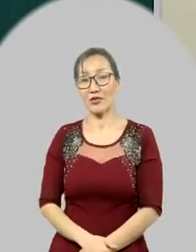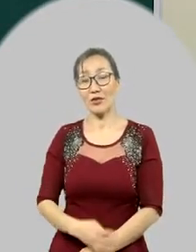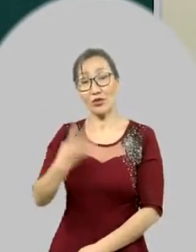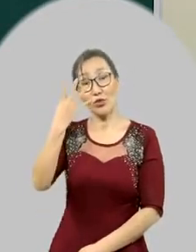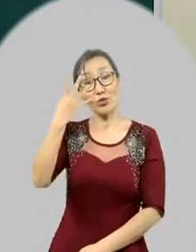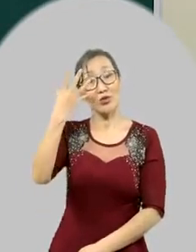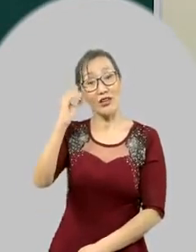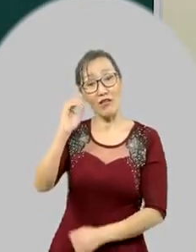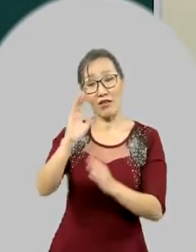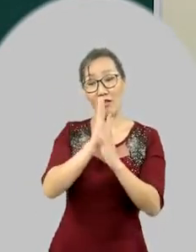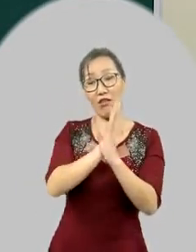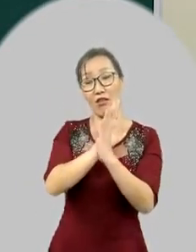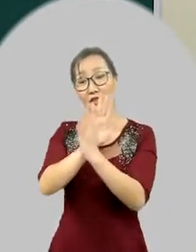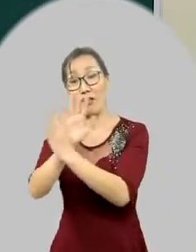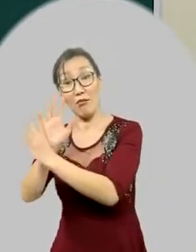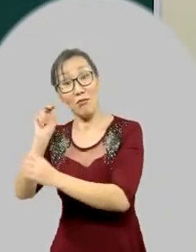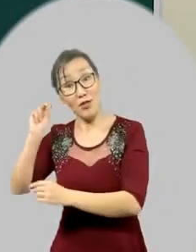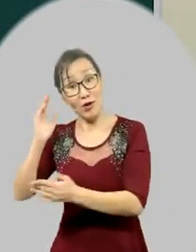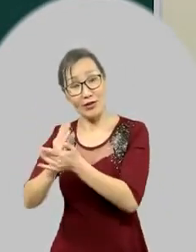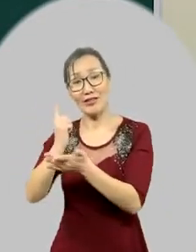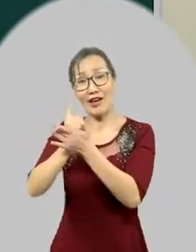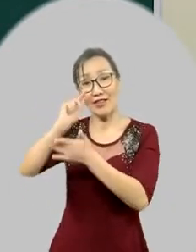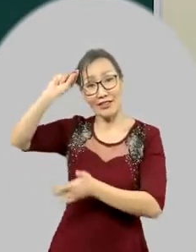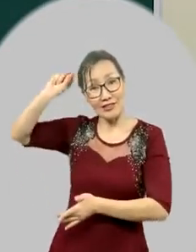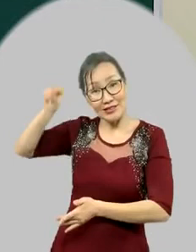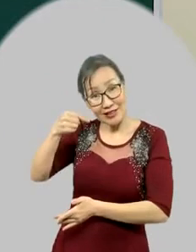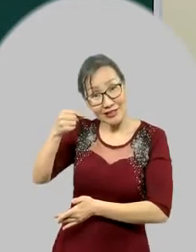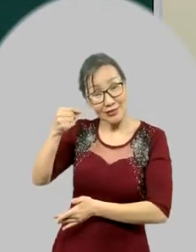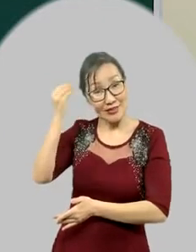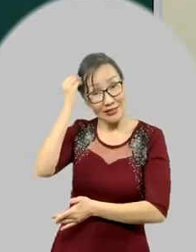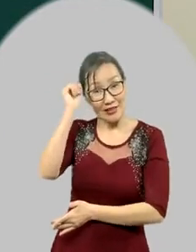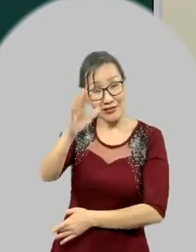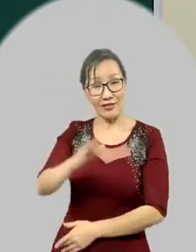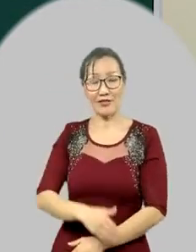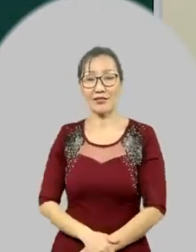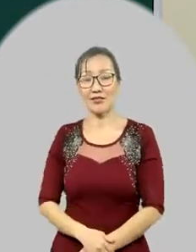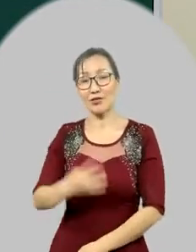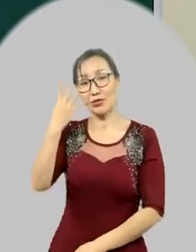За, би дараалал бичиж байгаа учраас таслал тавиха санаарай.